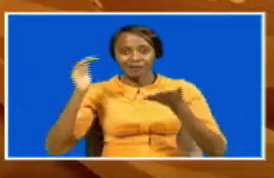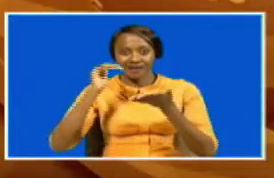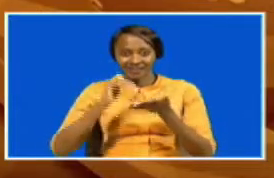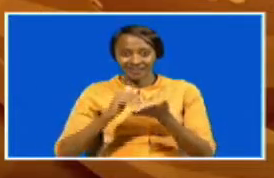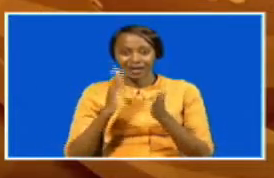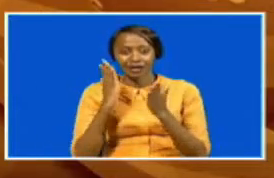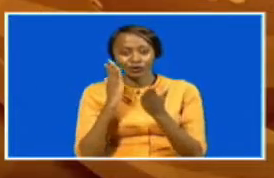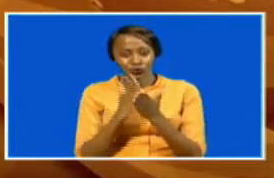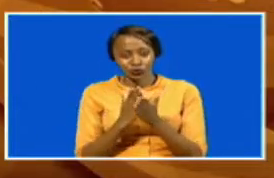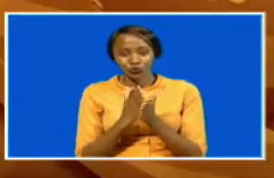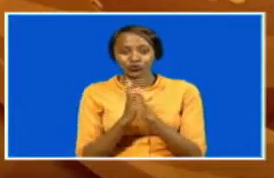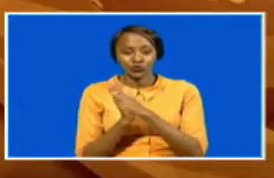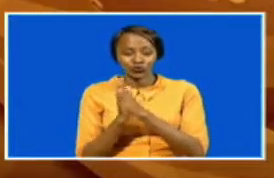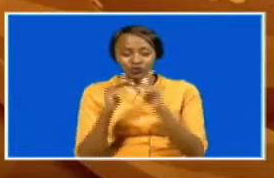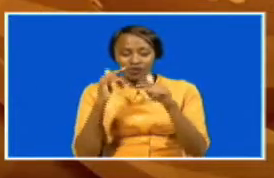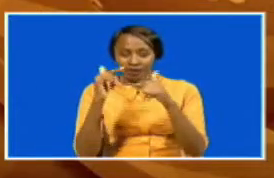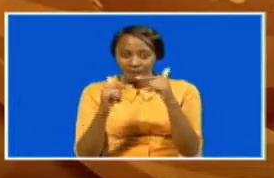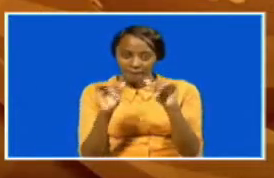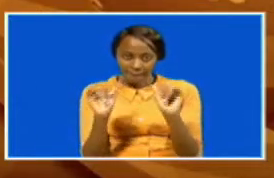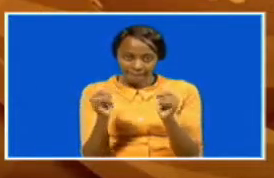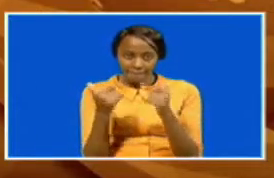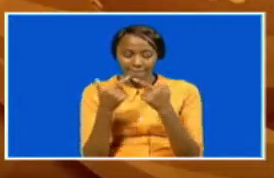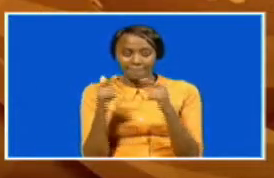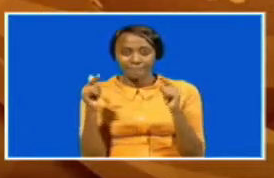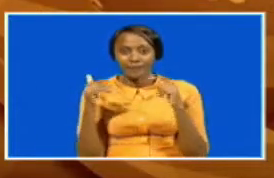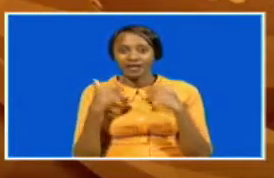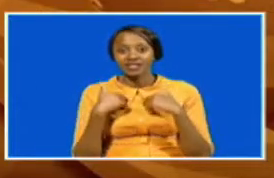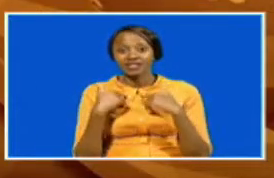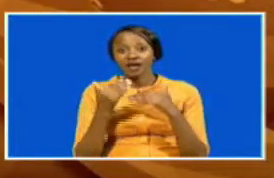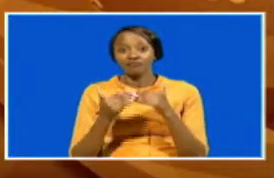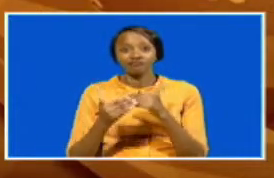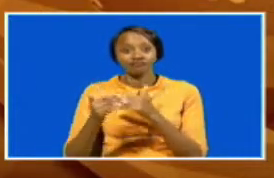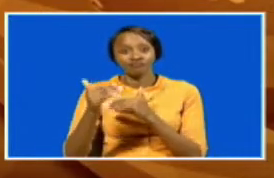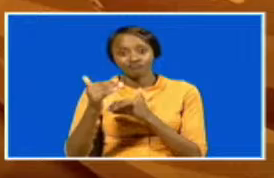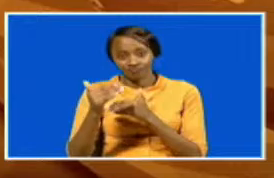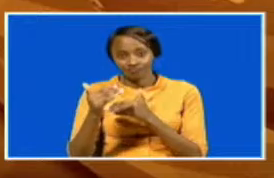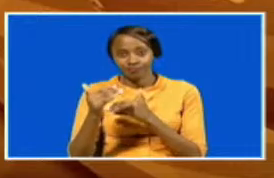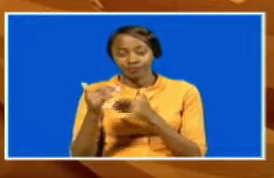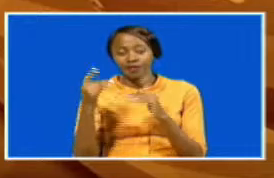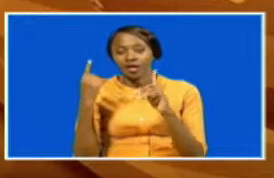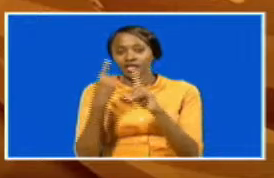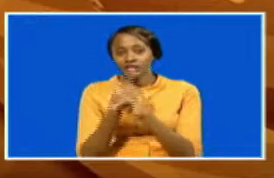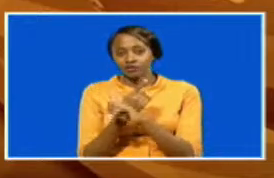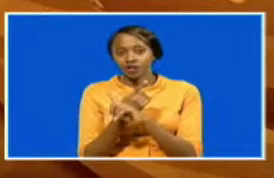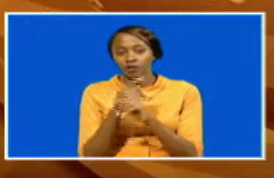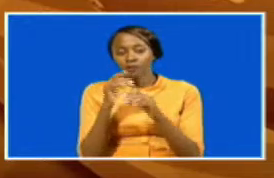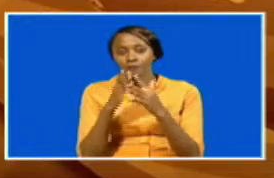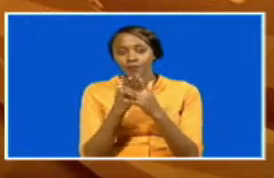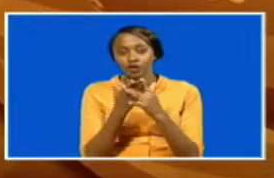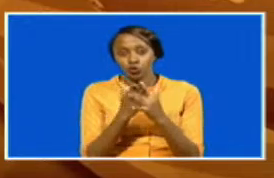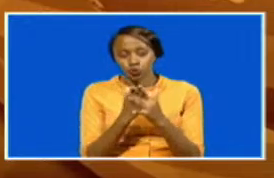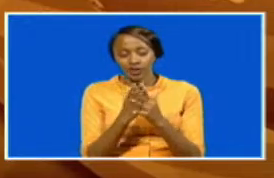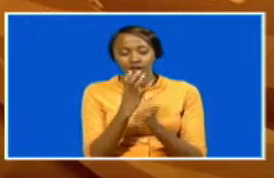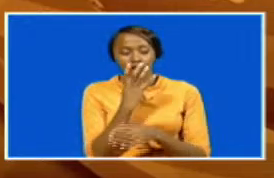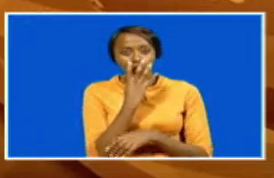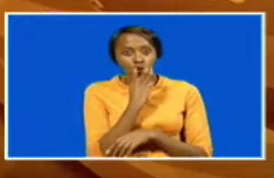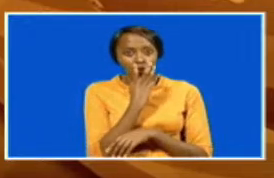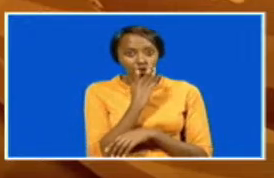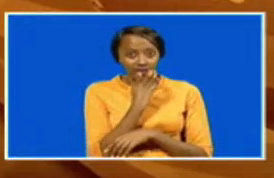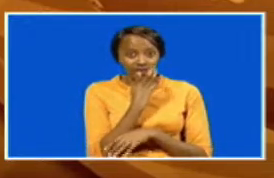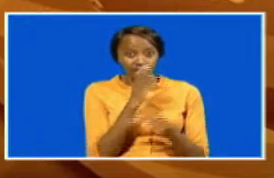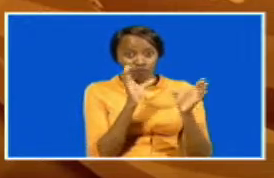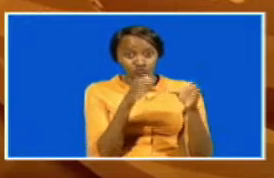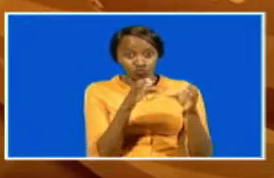kuibuka na kugonga vichwa vya habari. Na tukisonga mbele ni kwamba tofauti zimejitokeza katika uongozi wa chama cha ODM wa kaunti